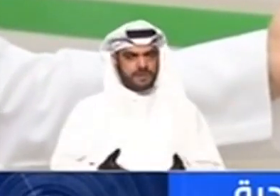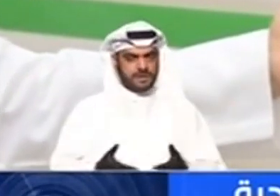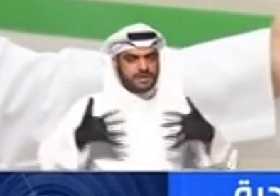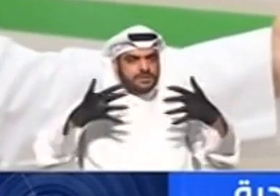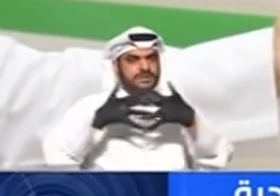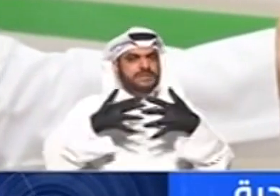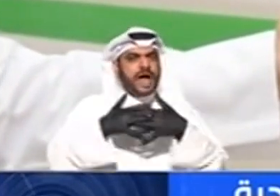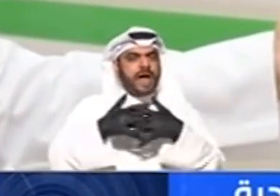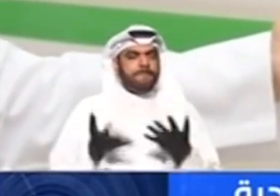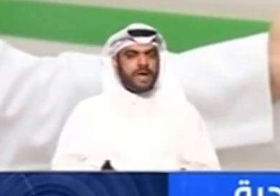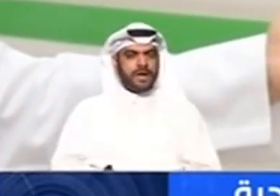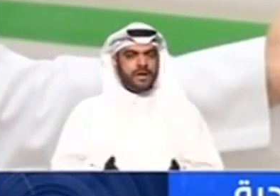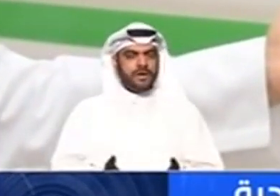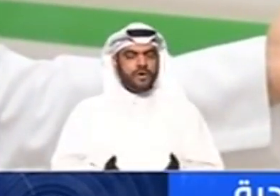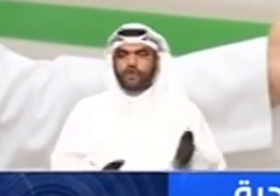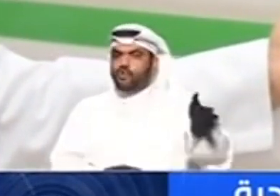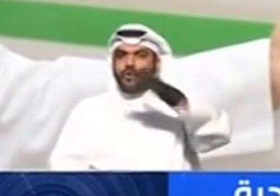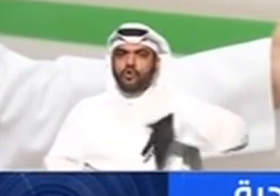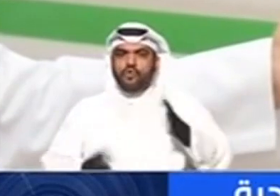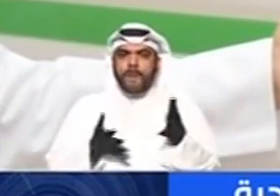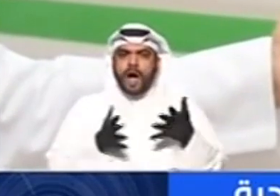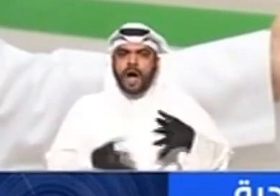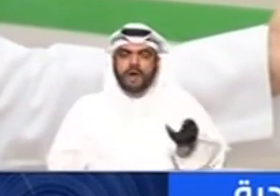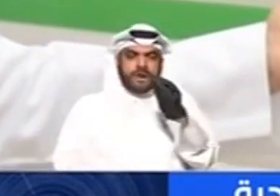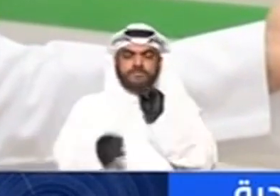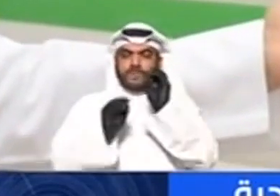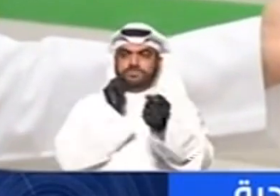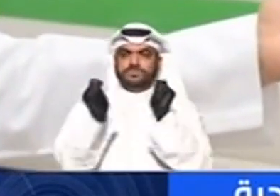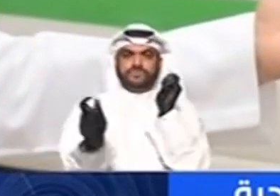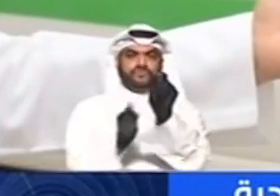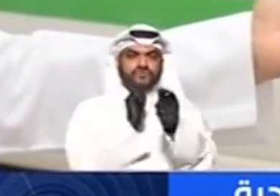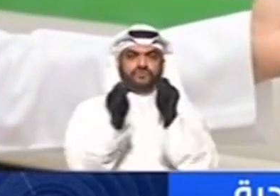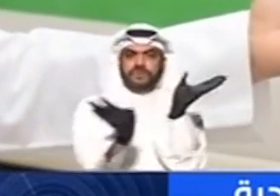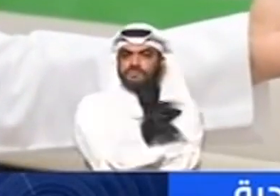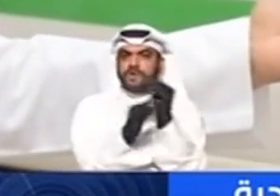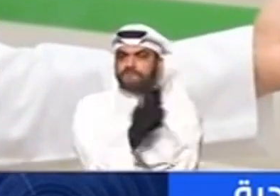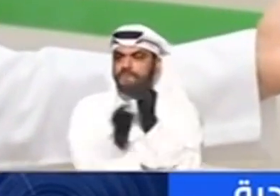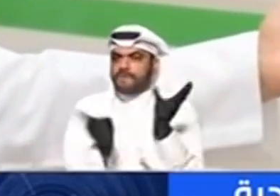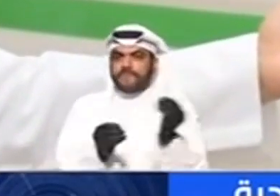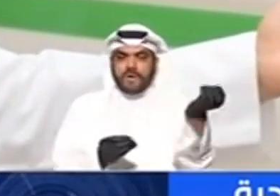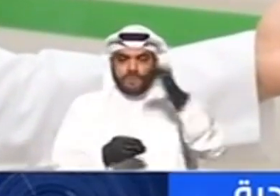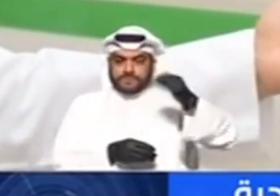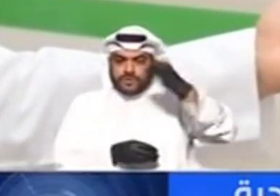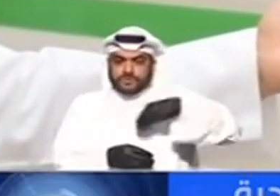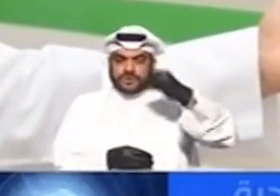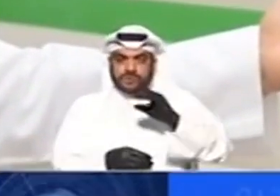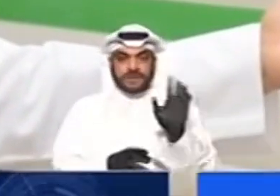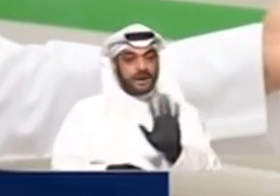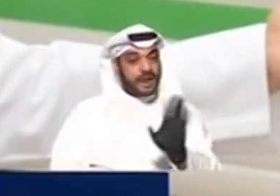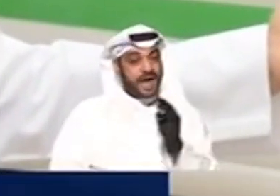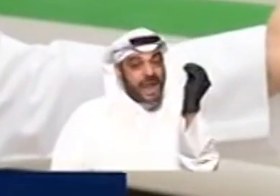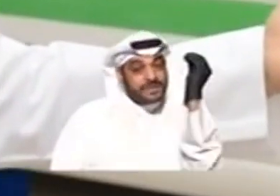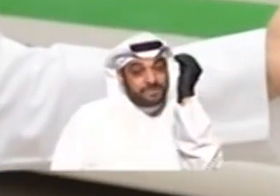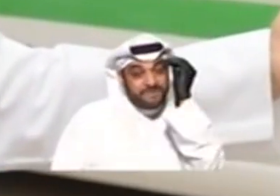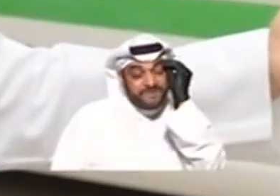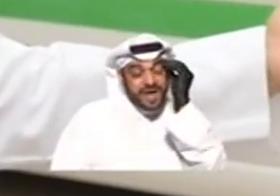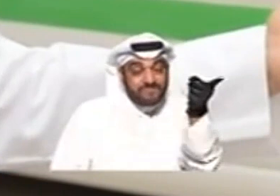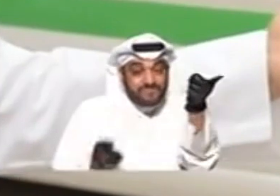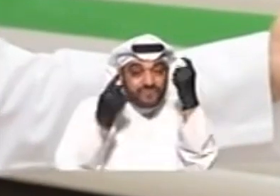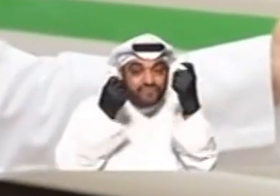الحظر يعني يدل على أن الناس ما زالت تحتاج مزيد من الوعي